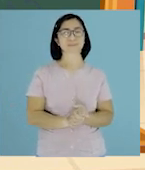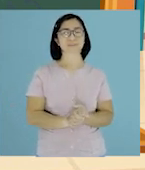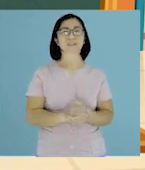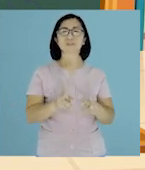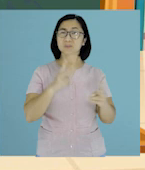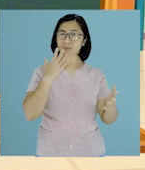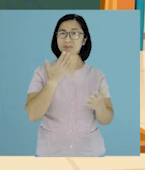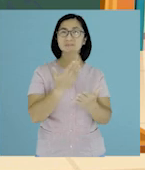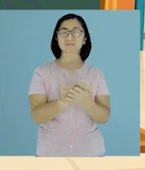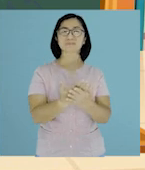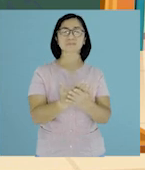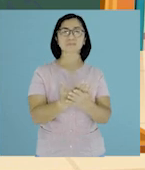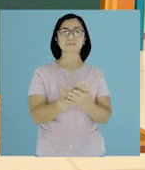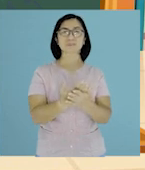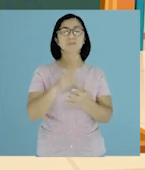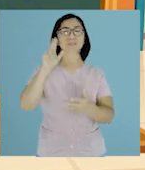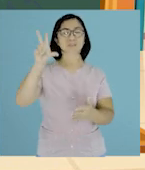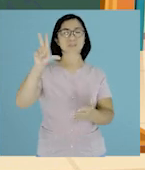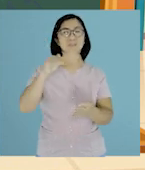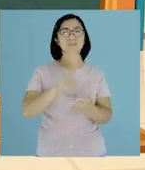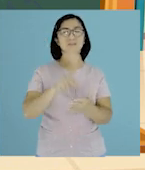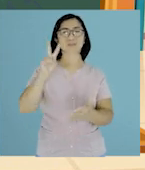Ang galing! Ang